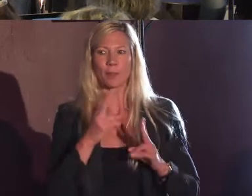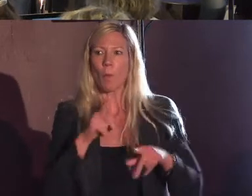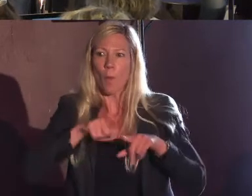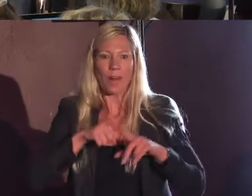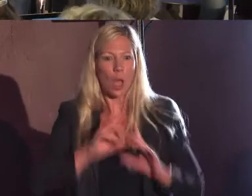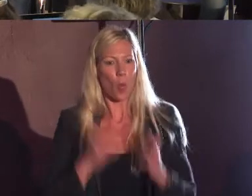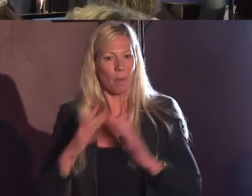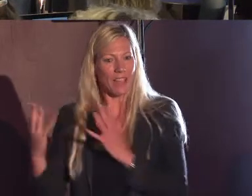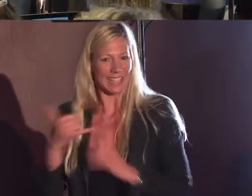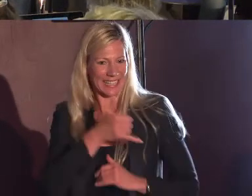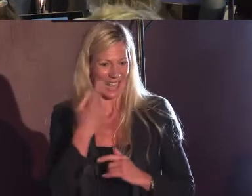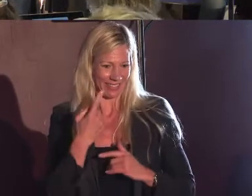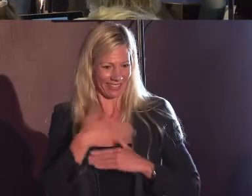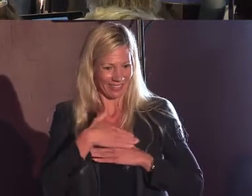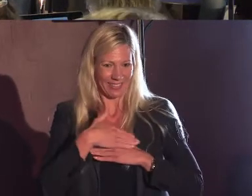i den